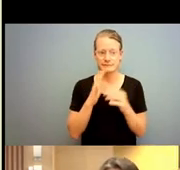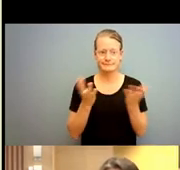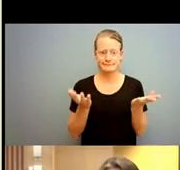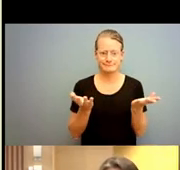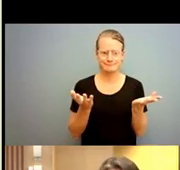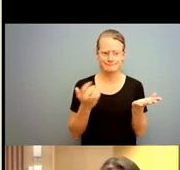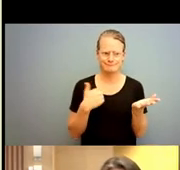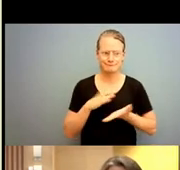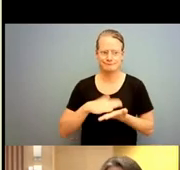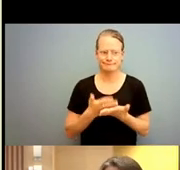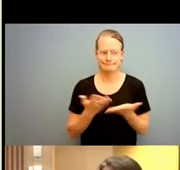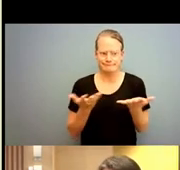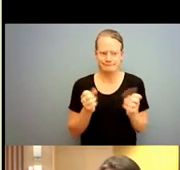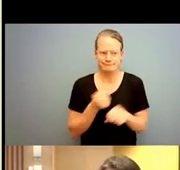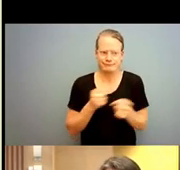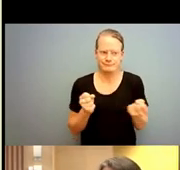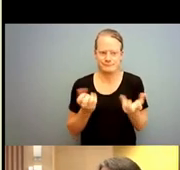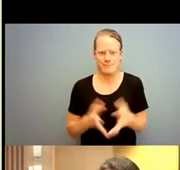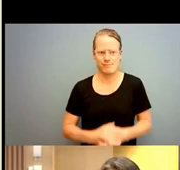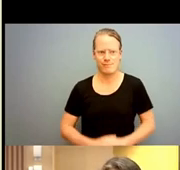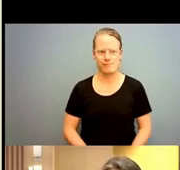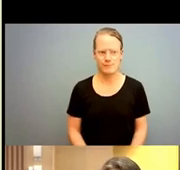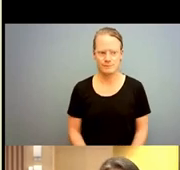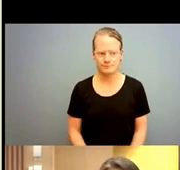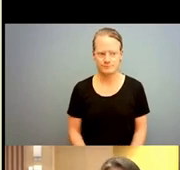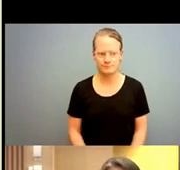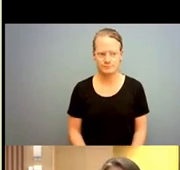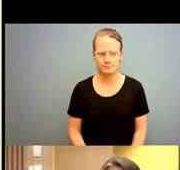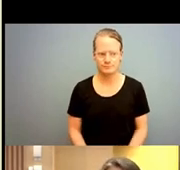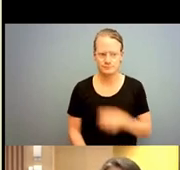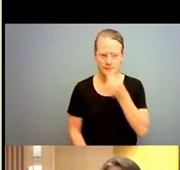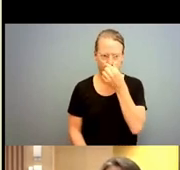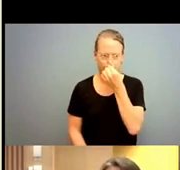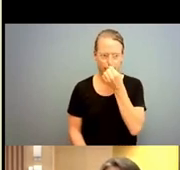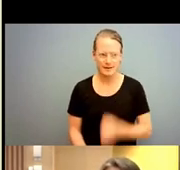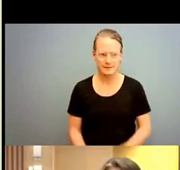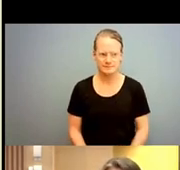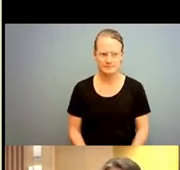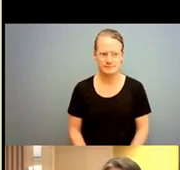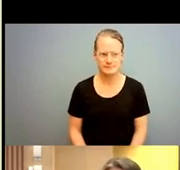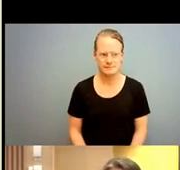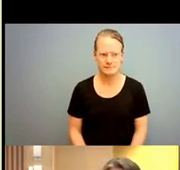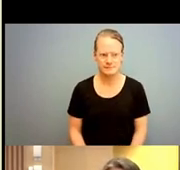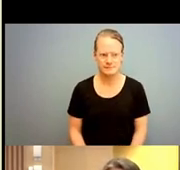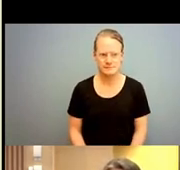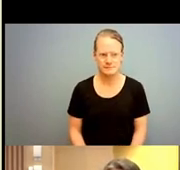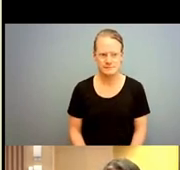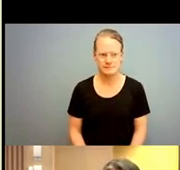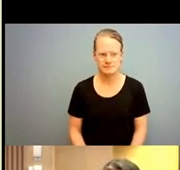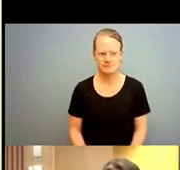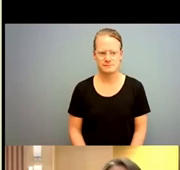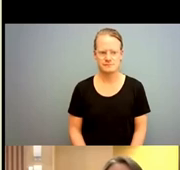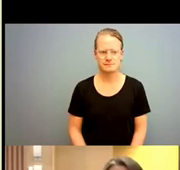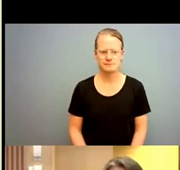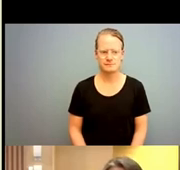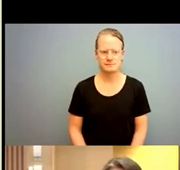Muisto hämmi, munko vai toon? Muisto puhutsi munin koihtohlea. Muisto